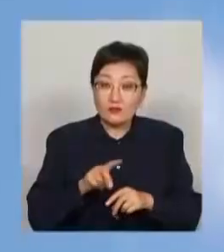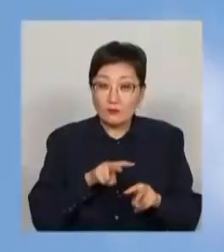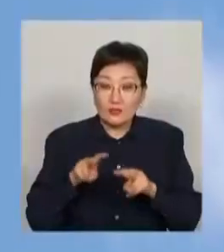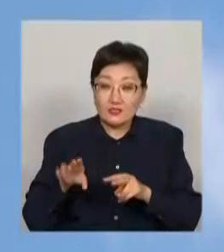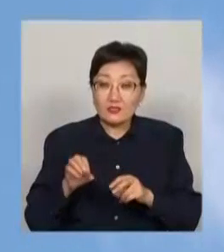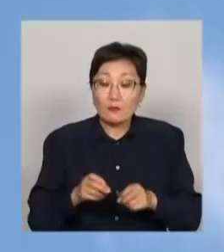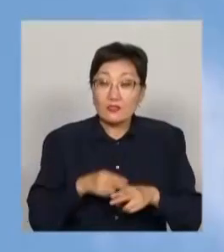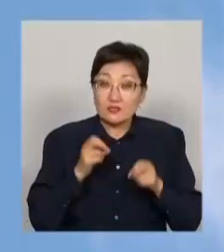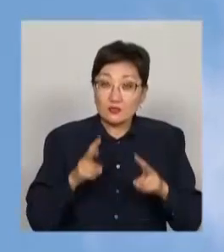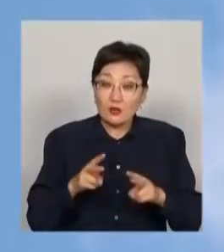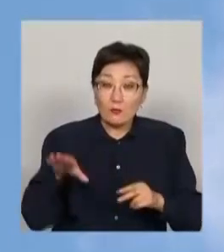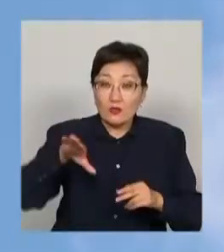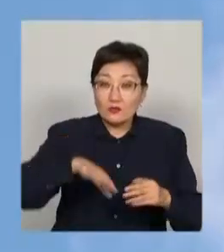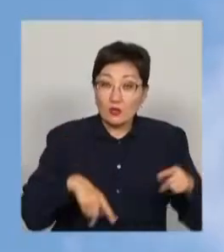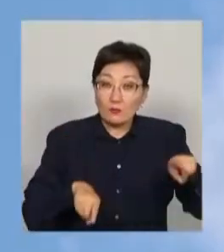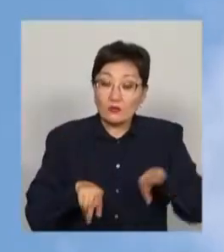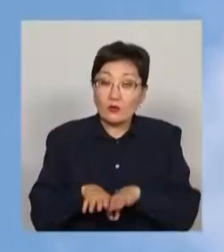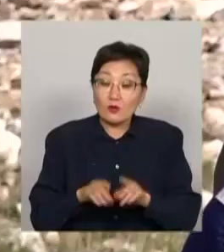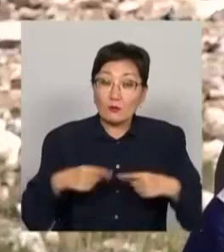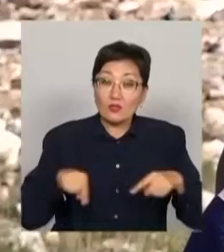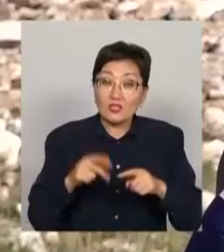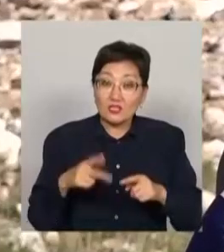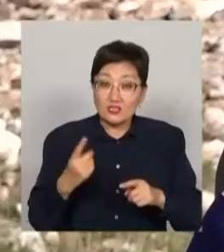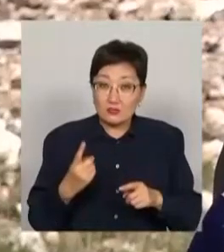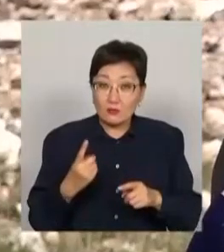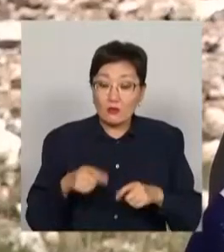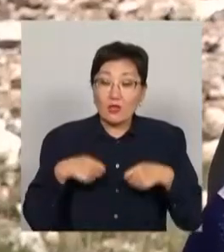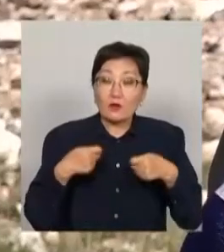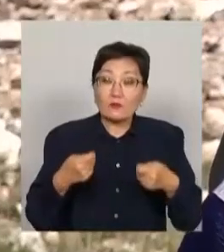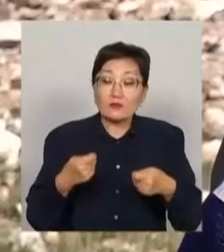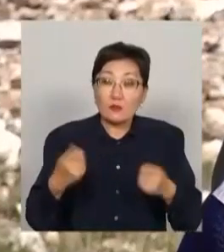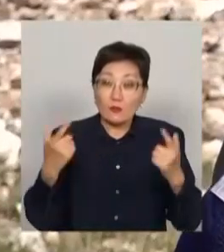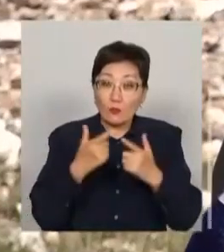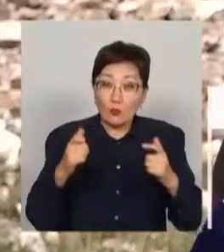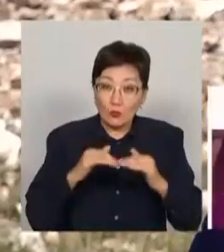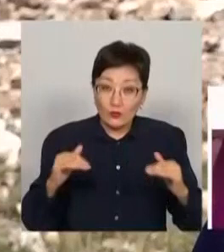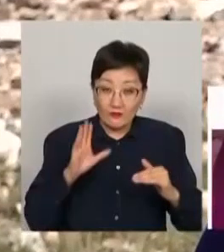селевой безопасности в предгорьях таких станций 31. Передает сводку уровень воды,